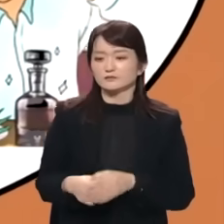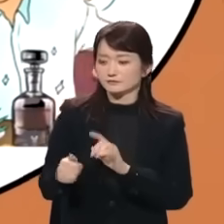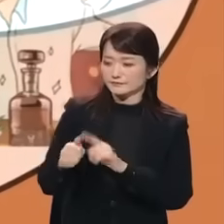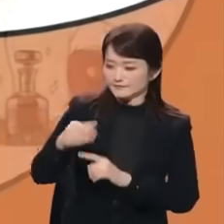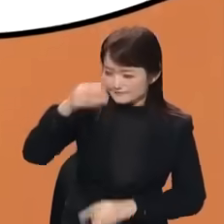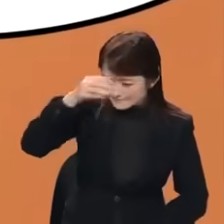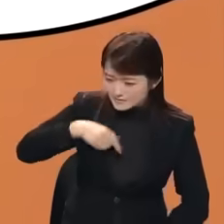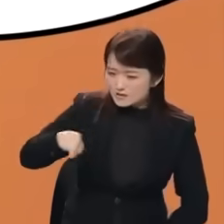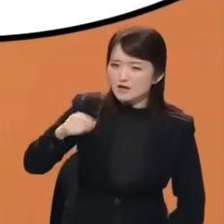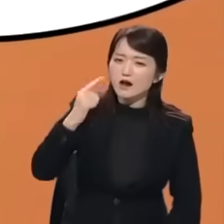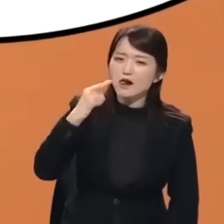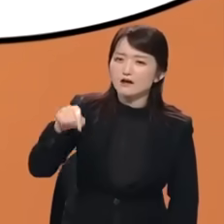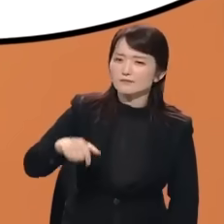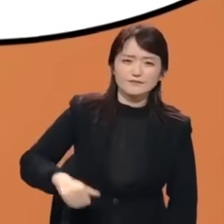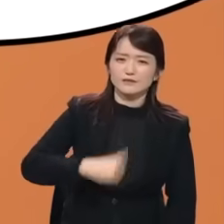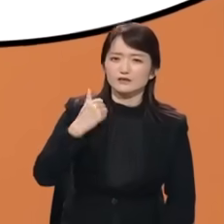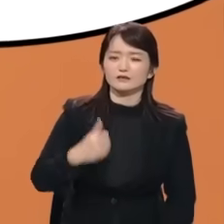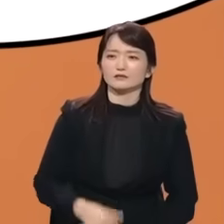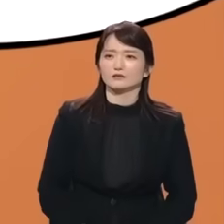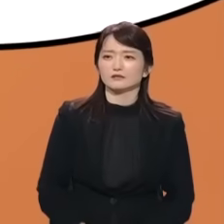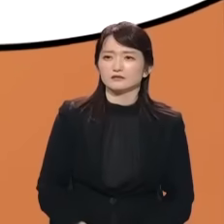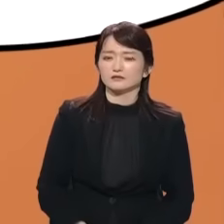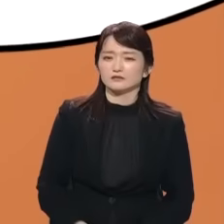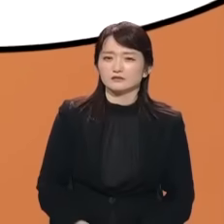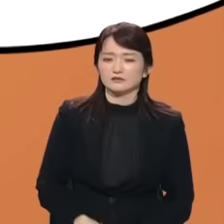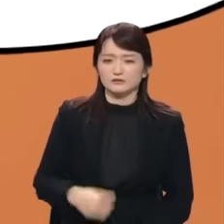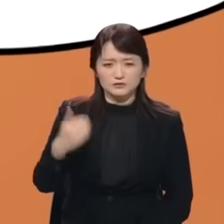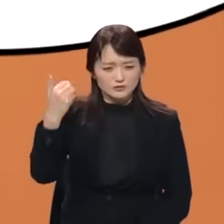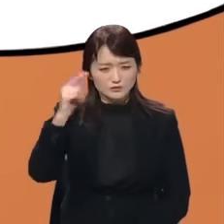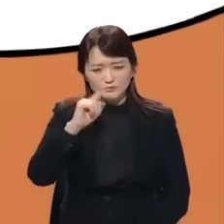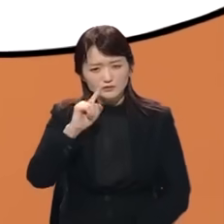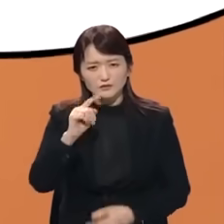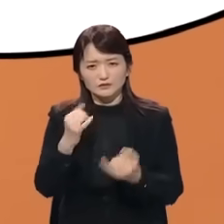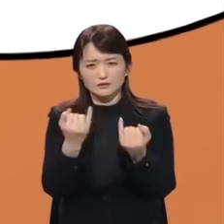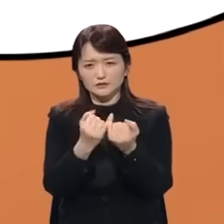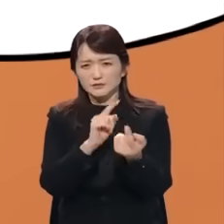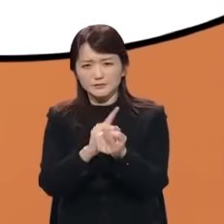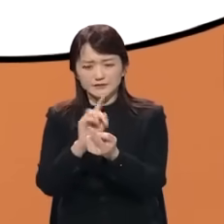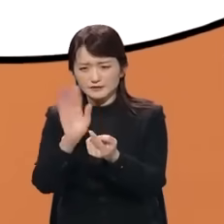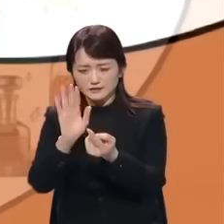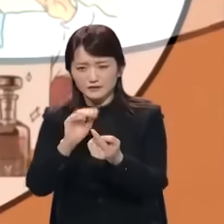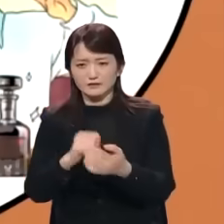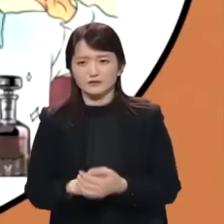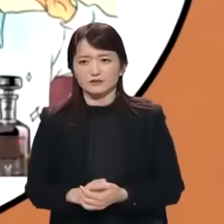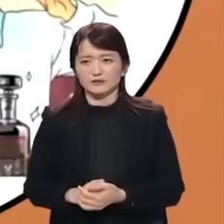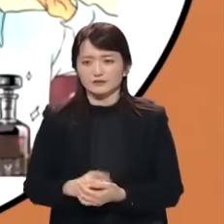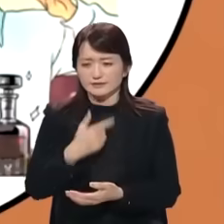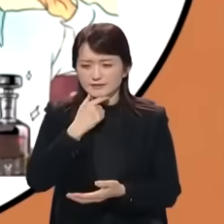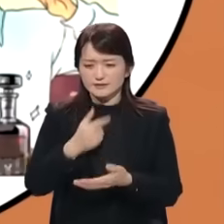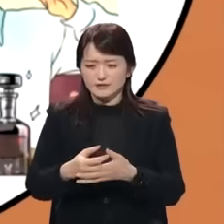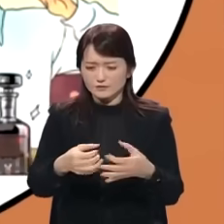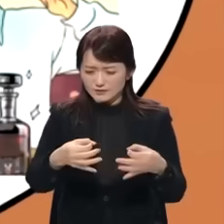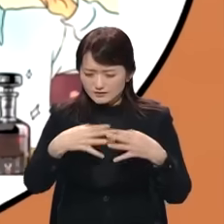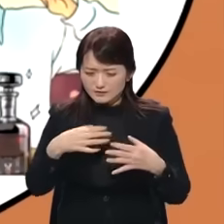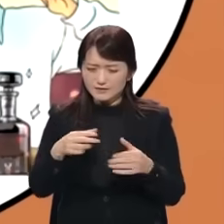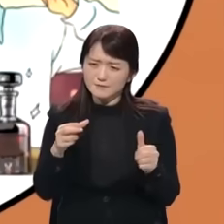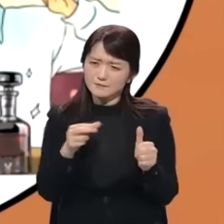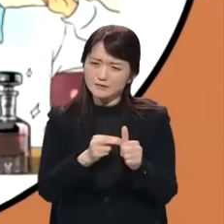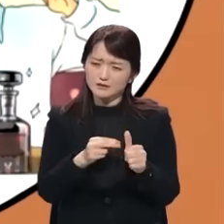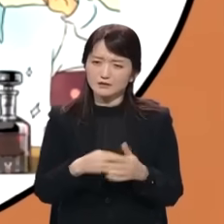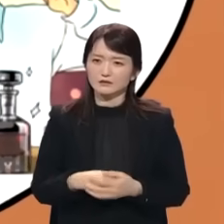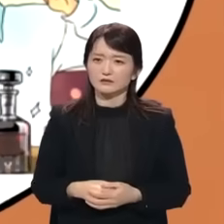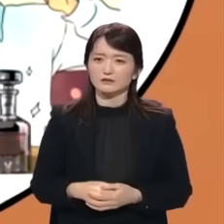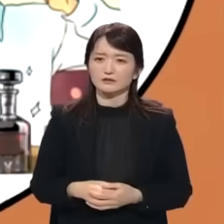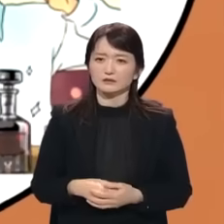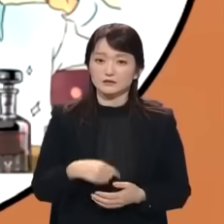뻔뻔한 거짓말에도 화가 나고 철벽남이 줄 알았더니 남자 친구에 속았다는 어떤 배신감도 들고 또이 여성을 만나는 와중에 자기랑